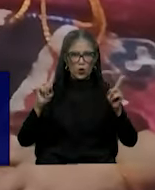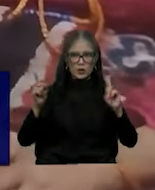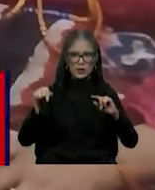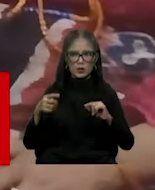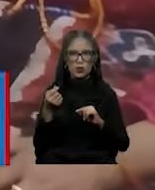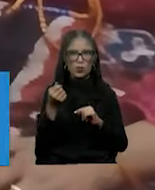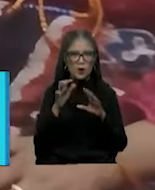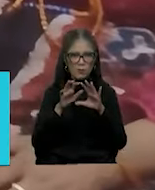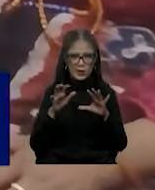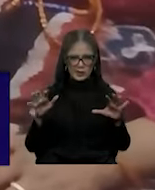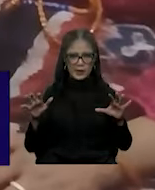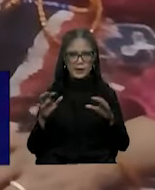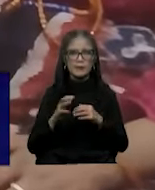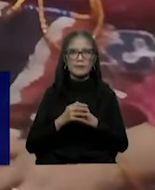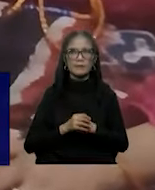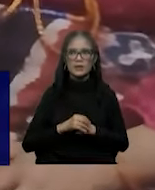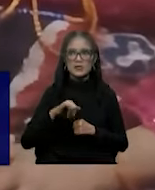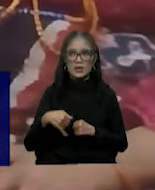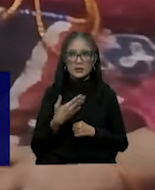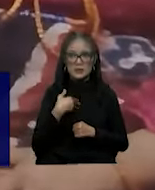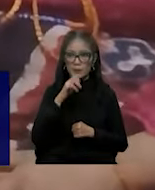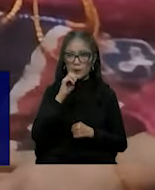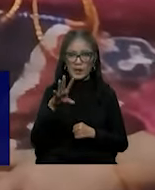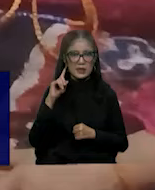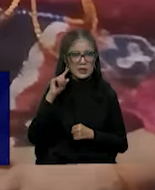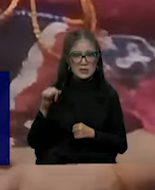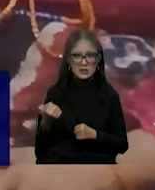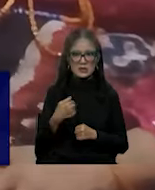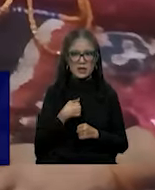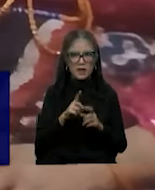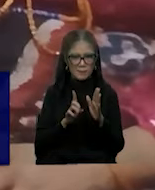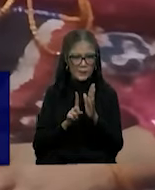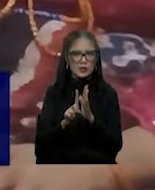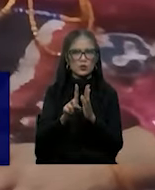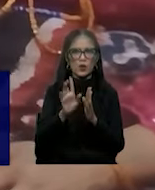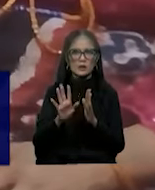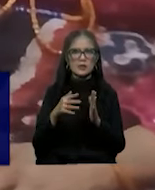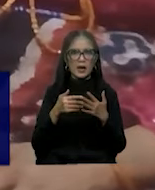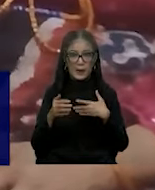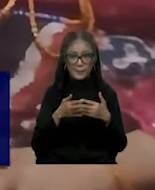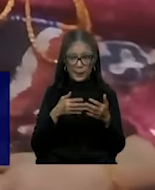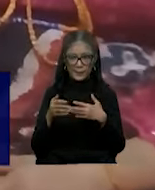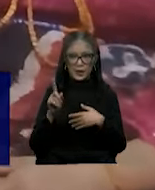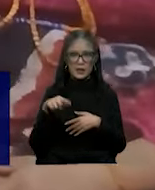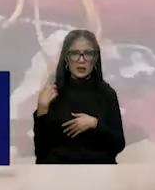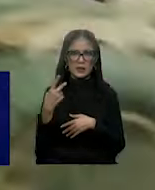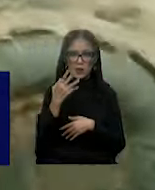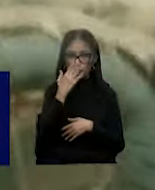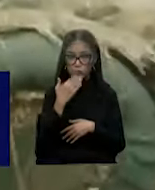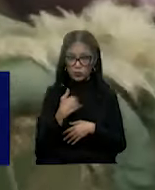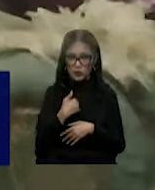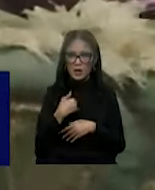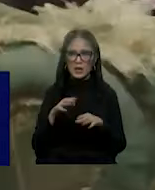ongkos politiknya tinggi. Jadi saya bilang istri saya, maju saja, karena memang kita punya keringat sama-sama.